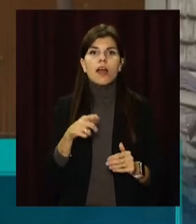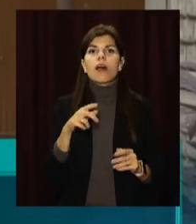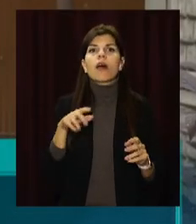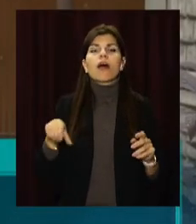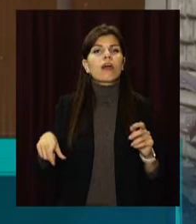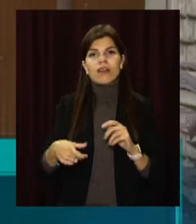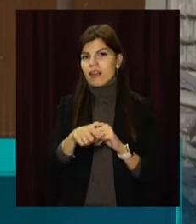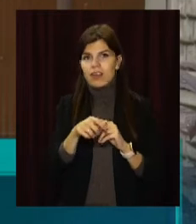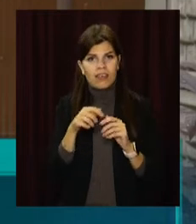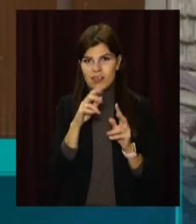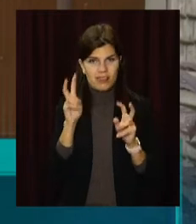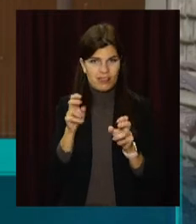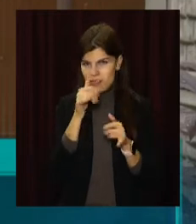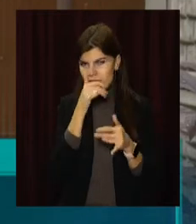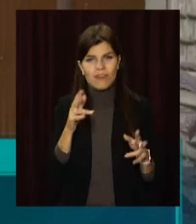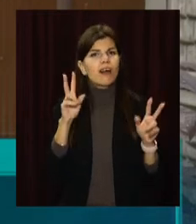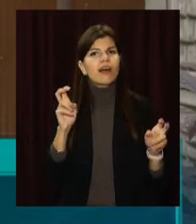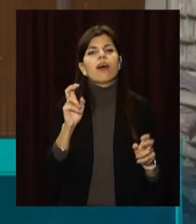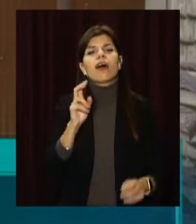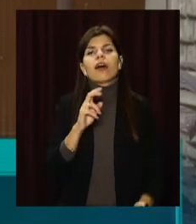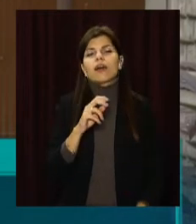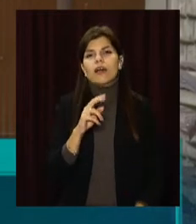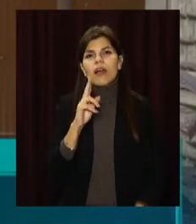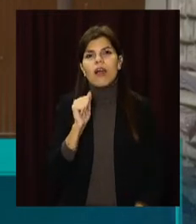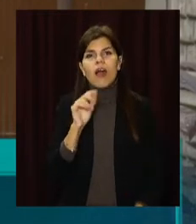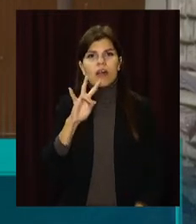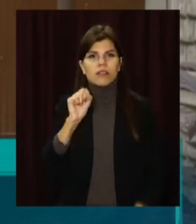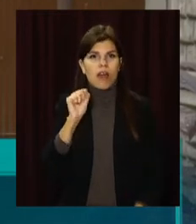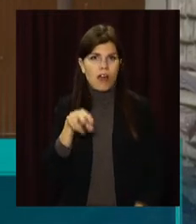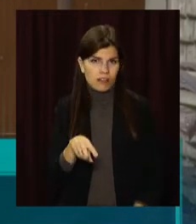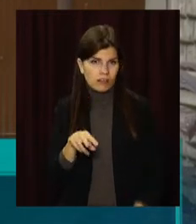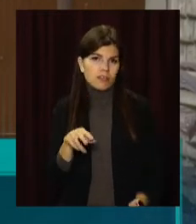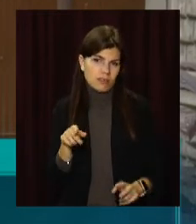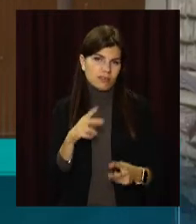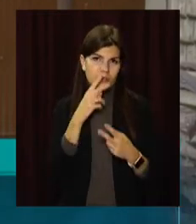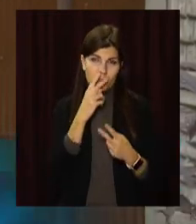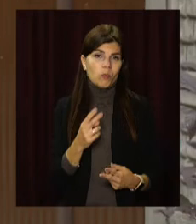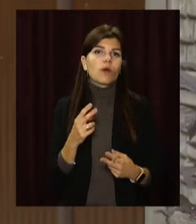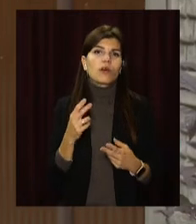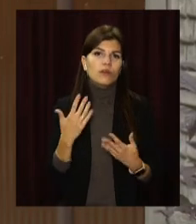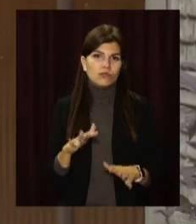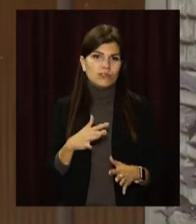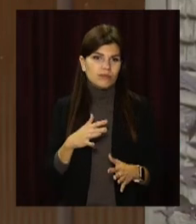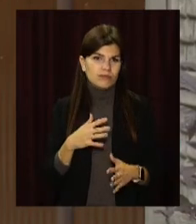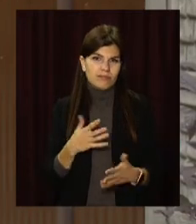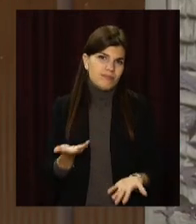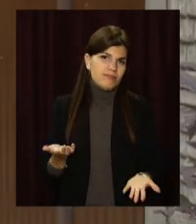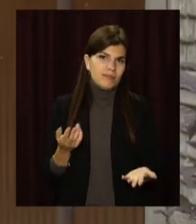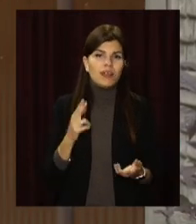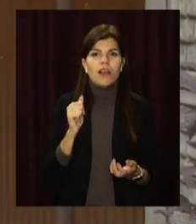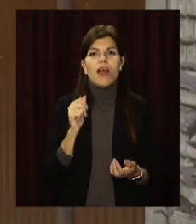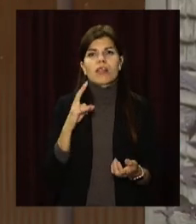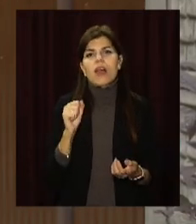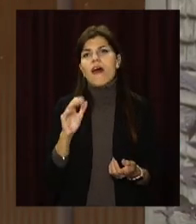тому що назвати цю річку Гнилокіш було тяжело, назвати річкою. она превратилась просто в канаву, в